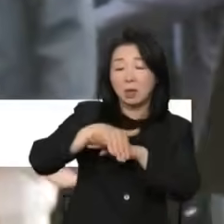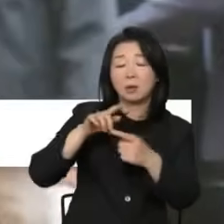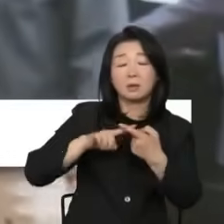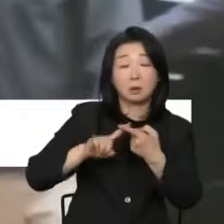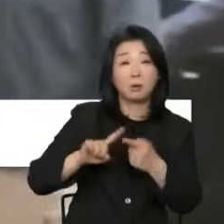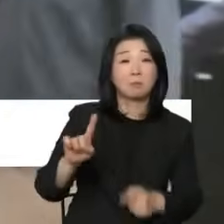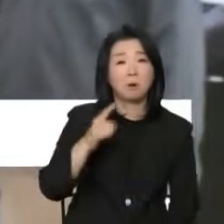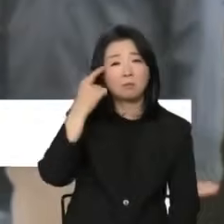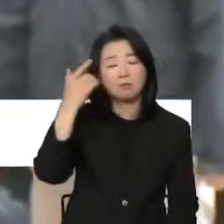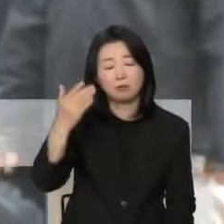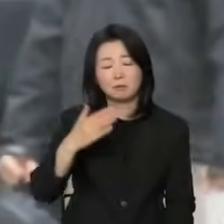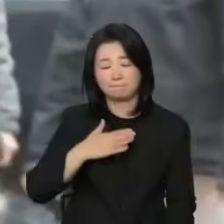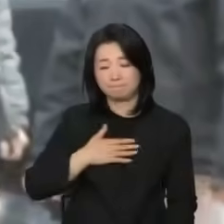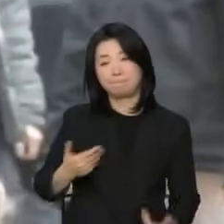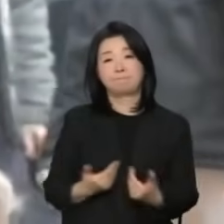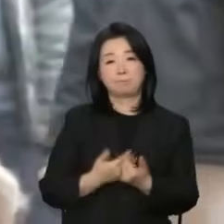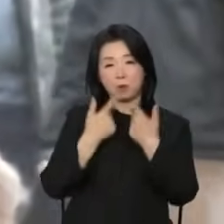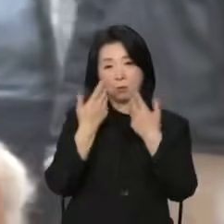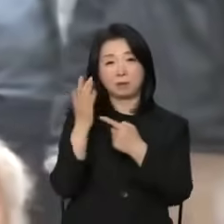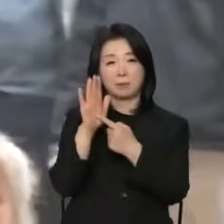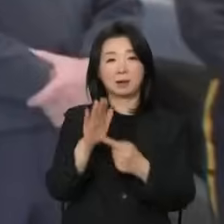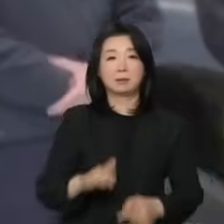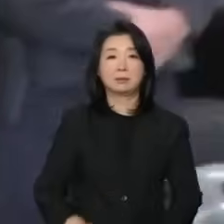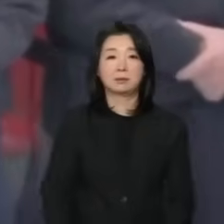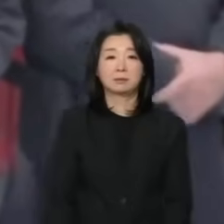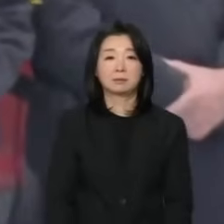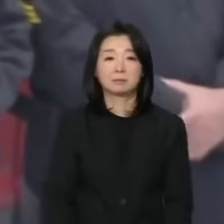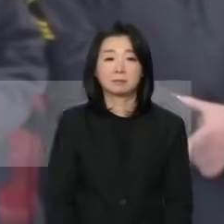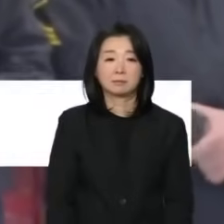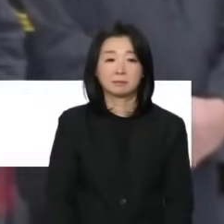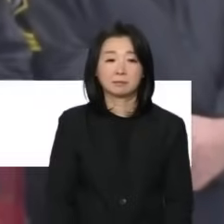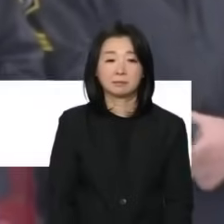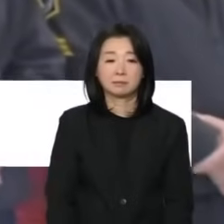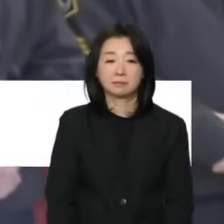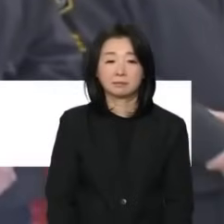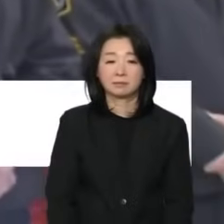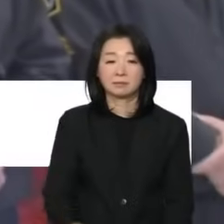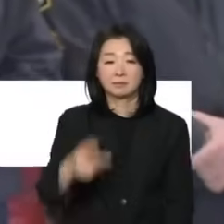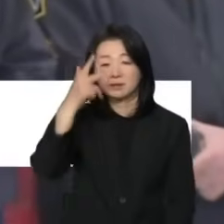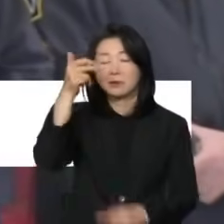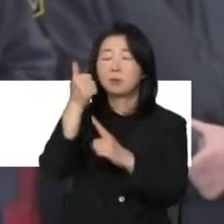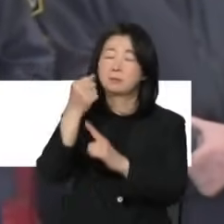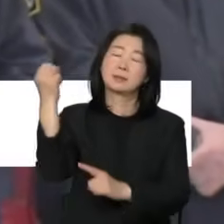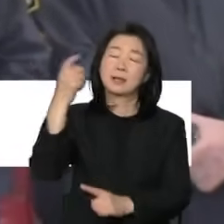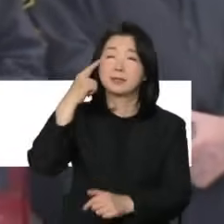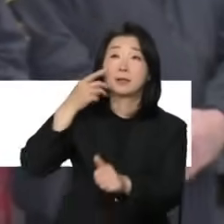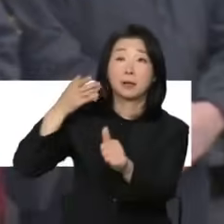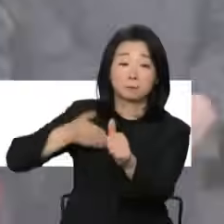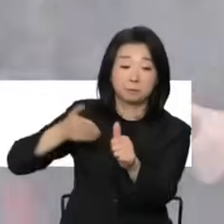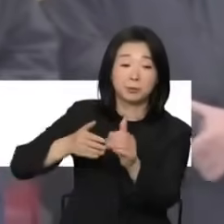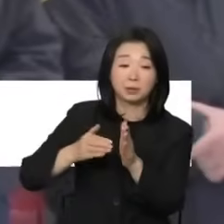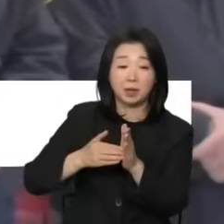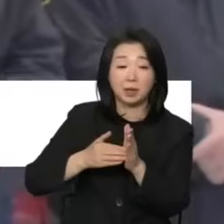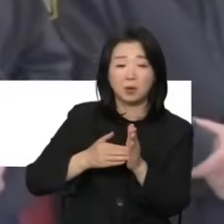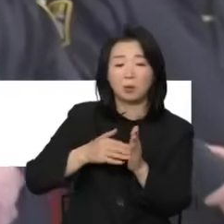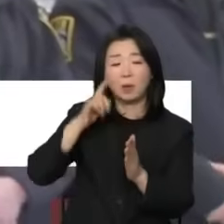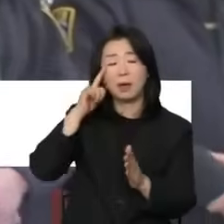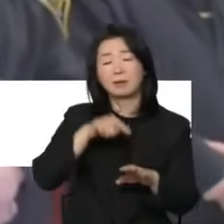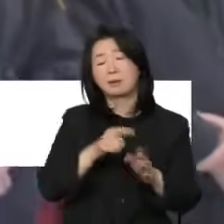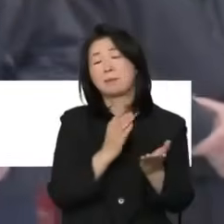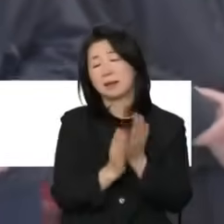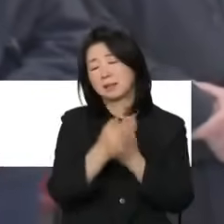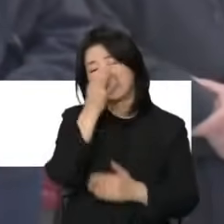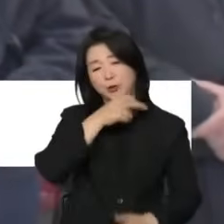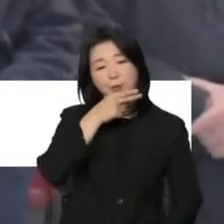질문에 반대 의사를 분명히 밝혔습니다. I hope we rethink soon. I think it's a counterproductive thing to do. We have an